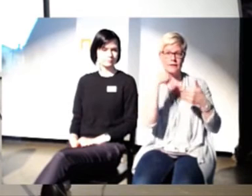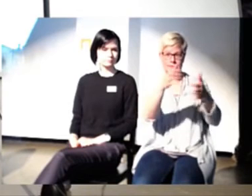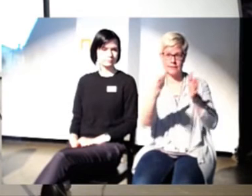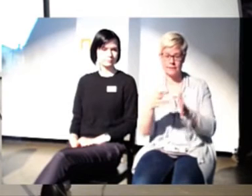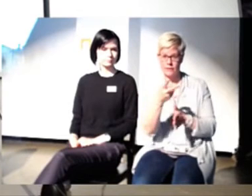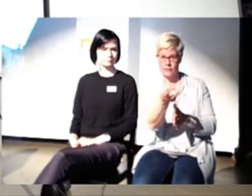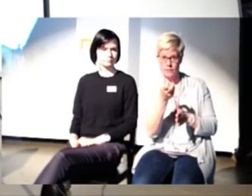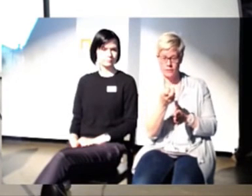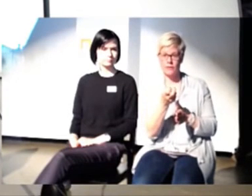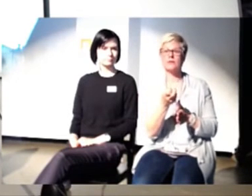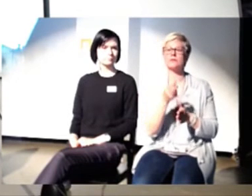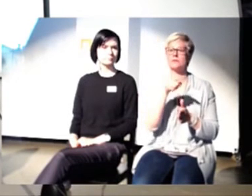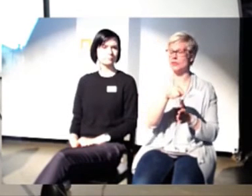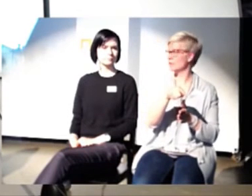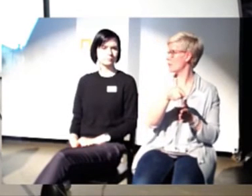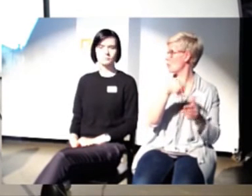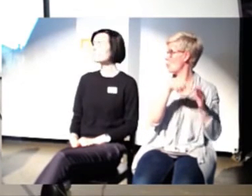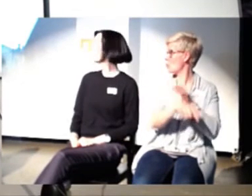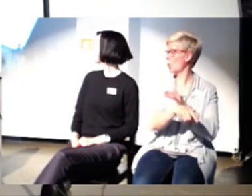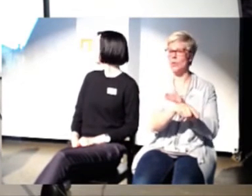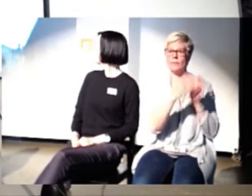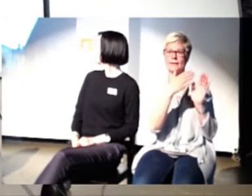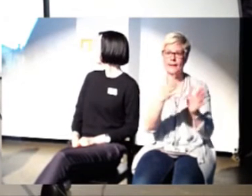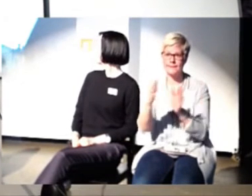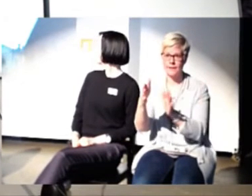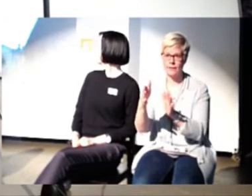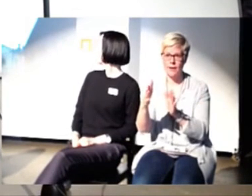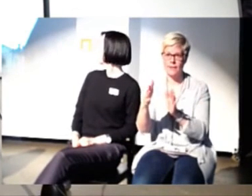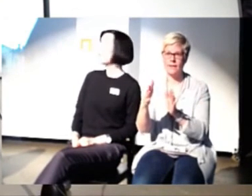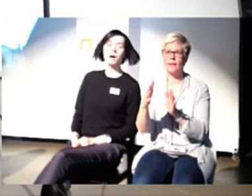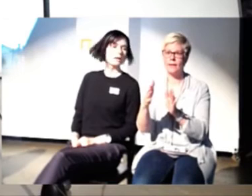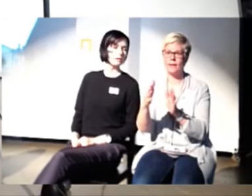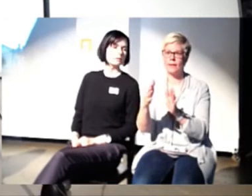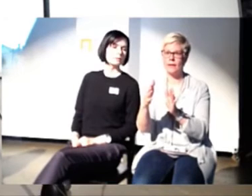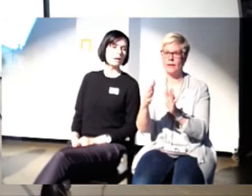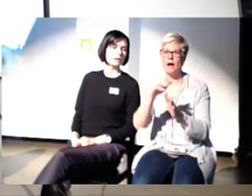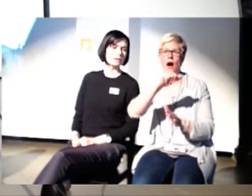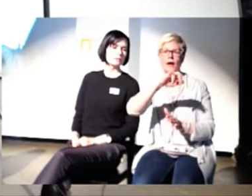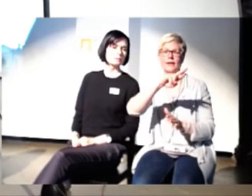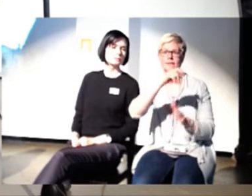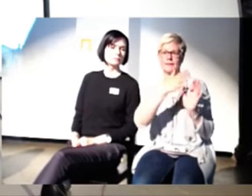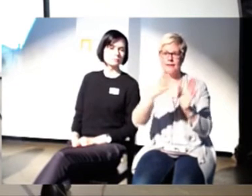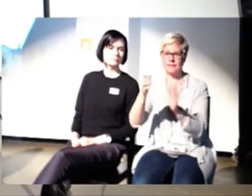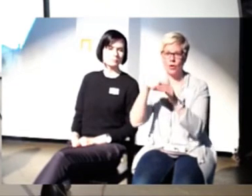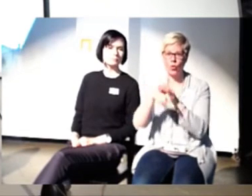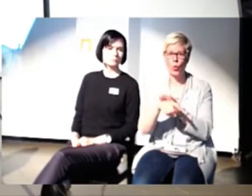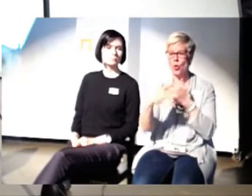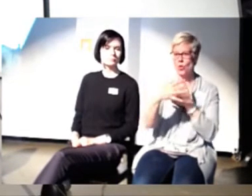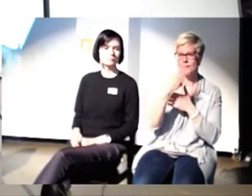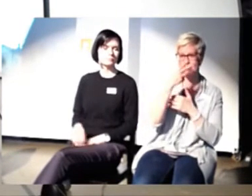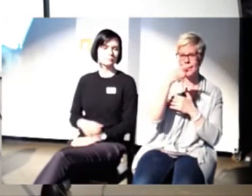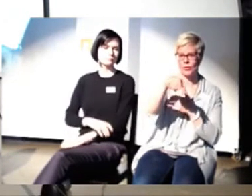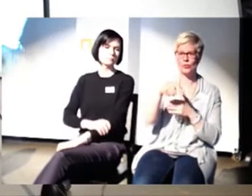tähän AIR-järjestelmään, joka on näkyvä itse asiassa tässä kuvassa. On tämmöinen matala